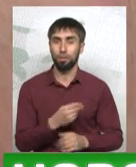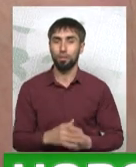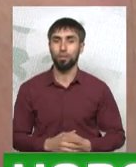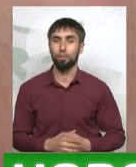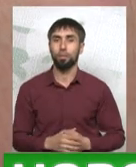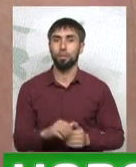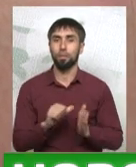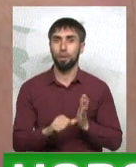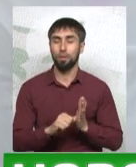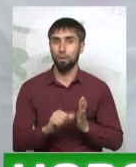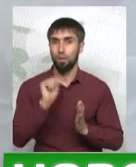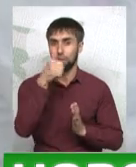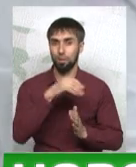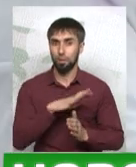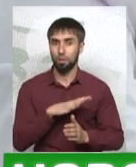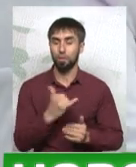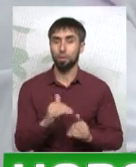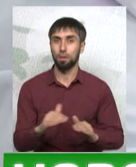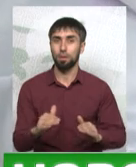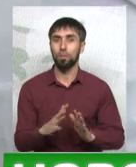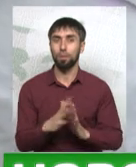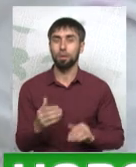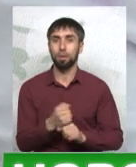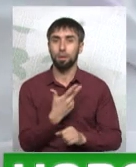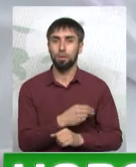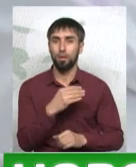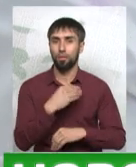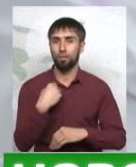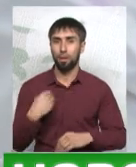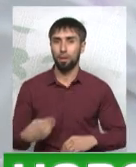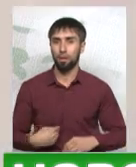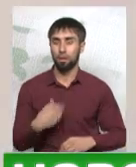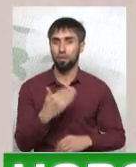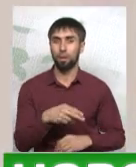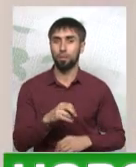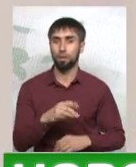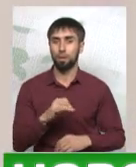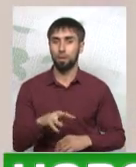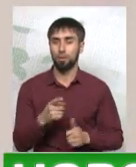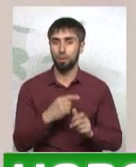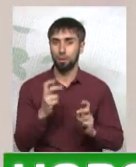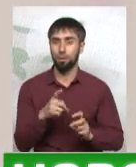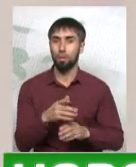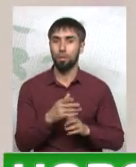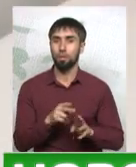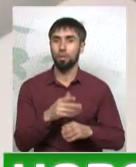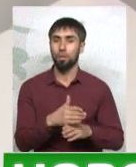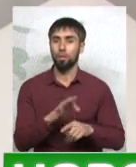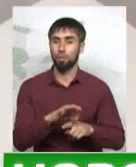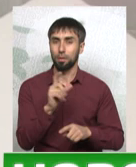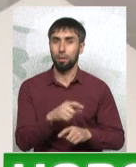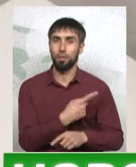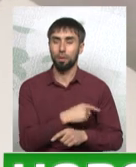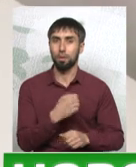кампании 60-го года. Сейчас детей в основном прививают французской вакциной пентоксимом. Малышей с хроническими заболеваниями